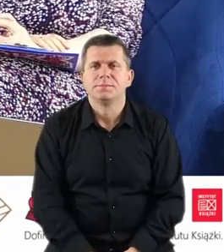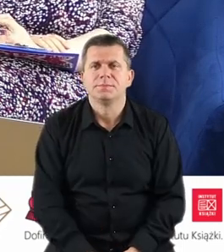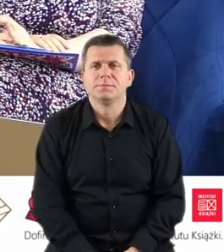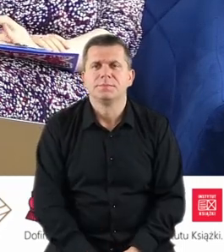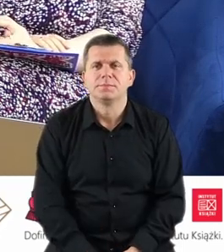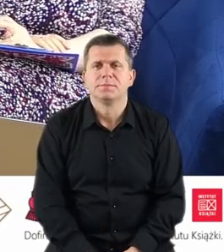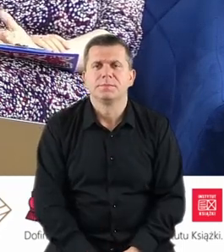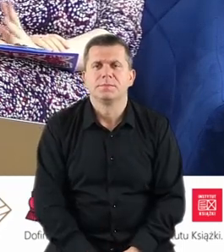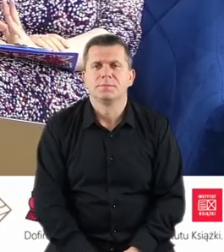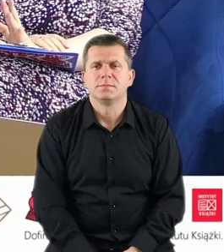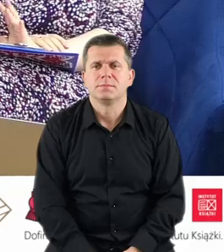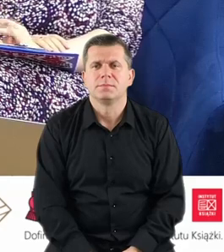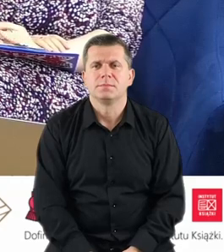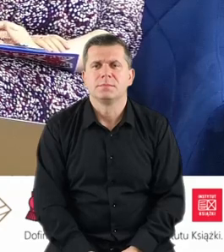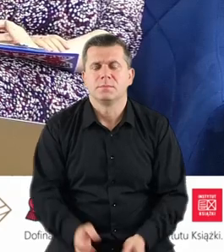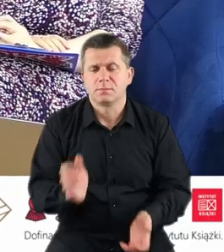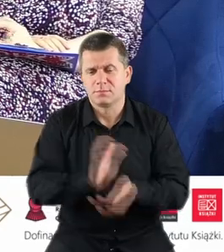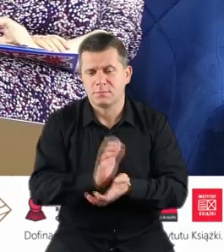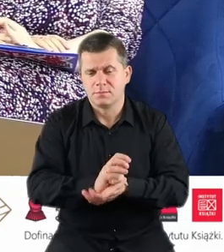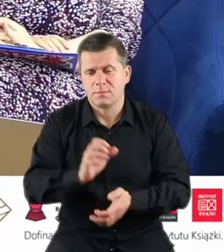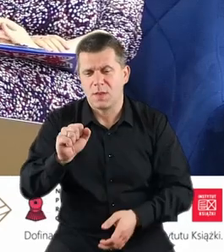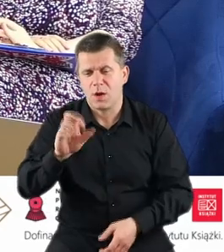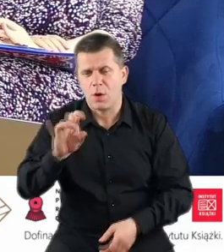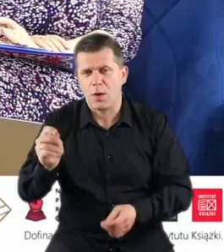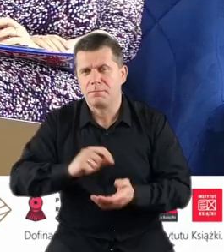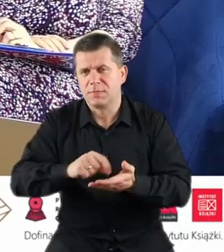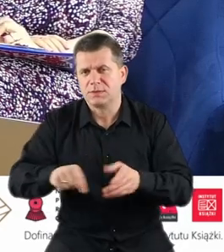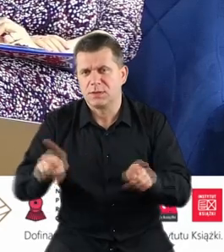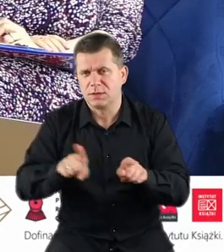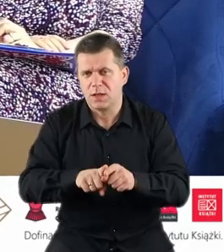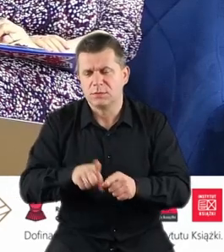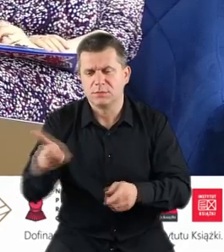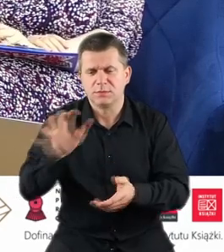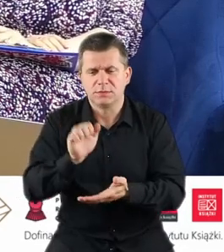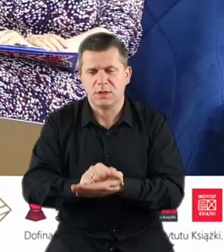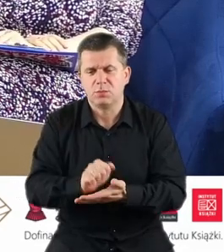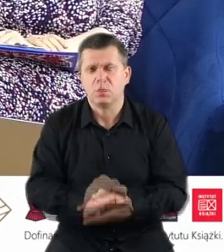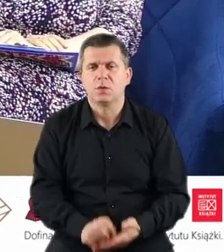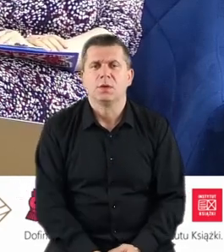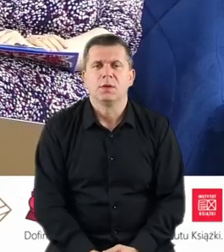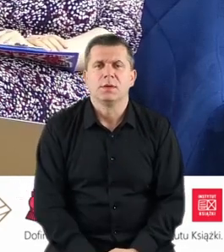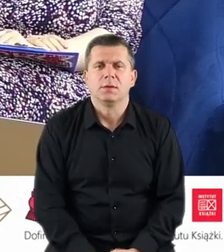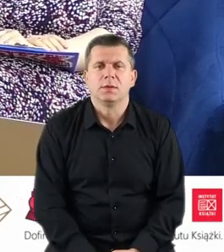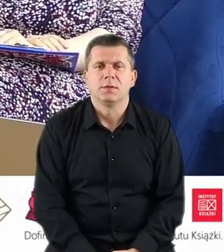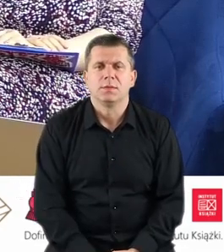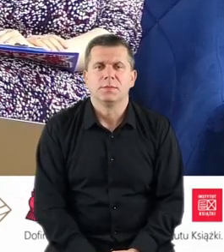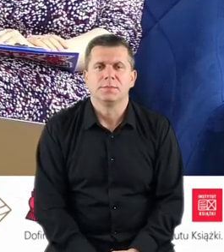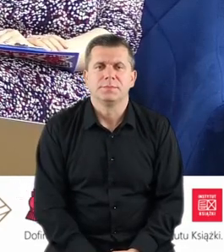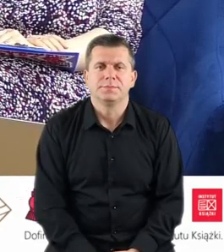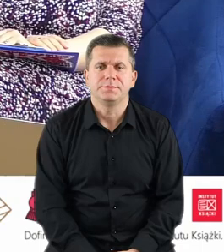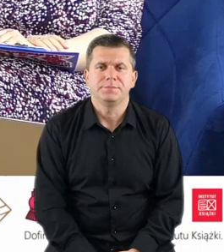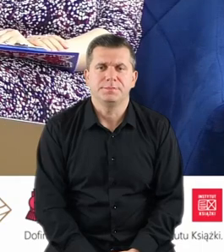Ibl Marty Guzowskiej, notabene Tak, archeolożki i tak, pisarki, też tak. się tym zajmuje.